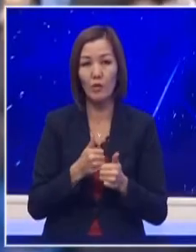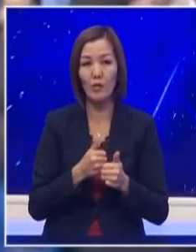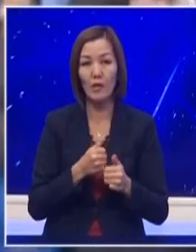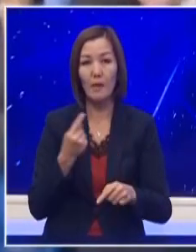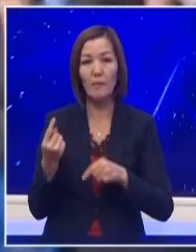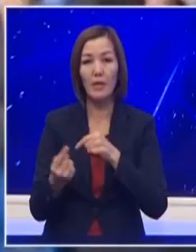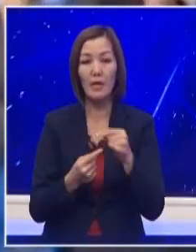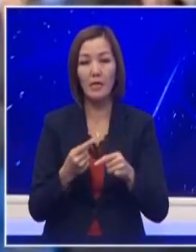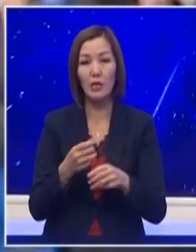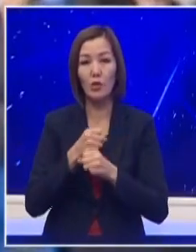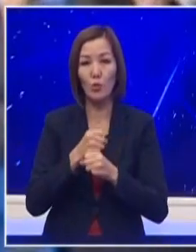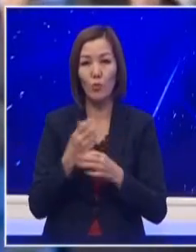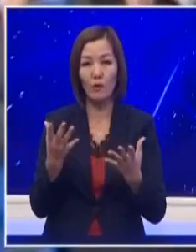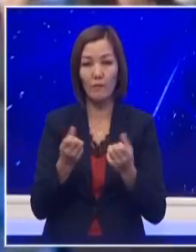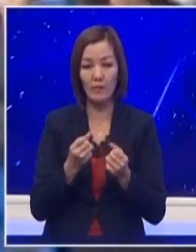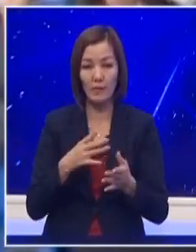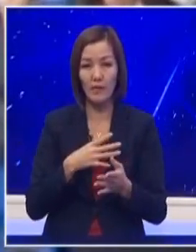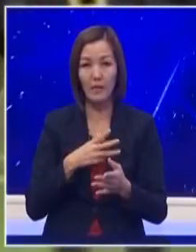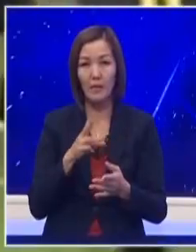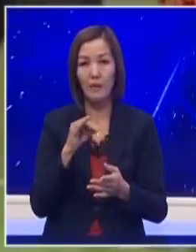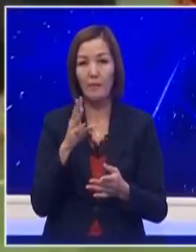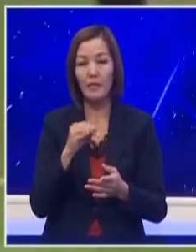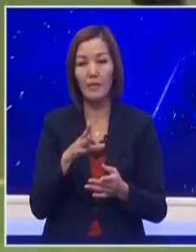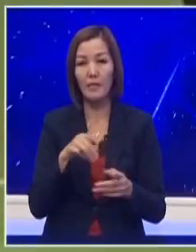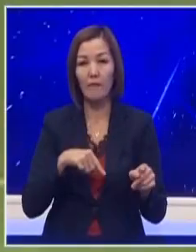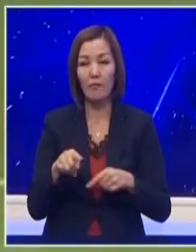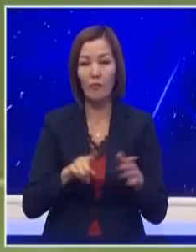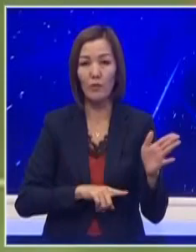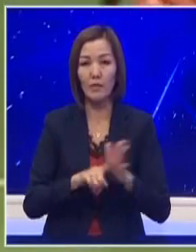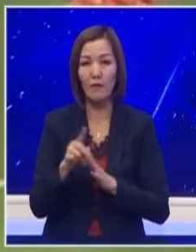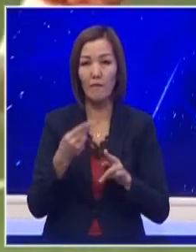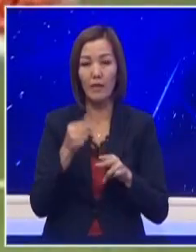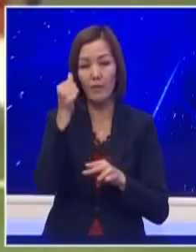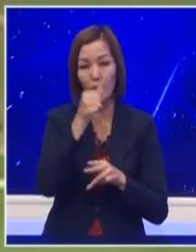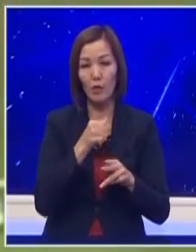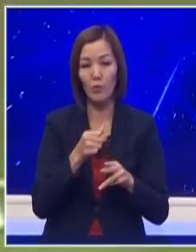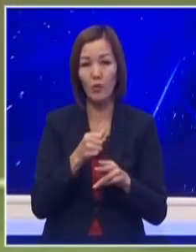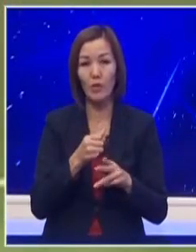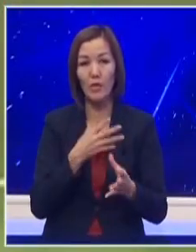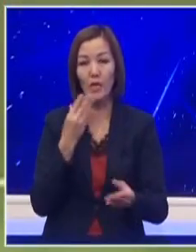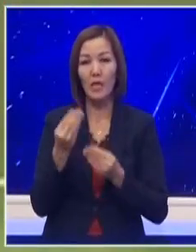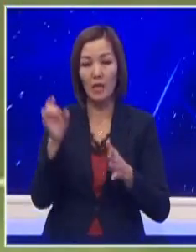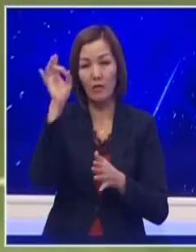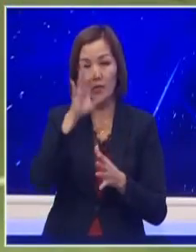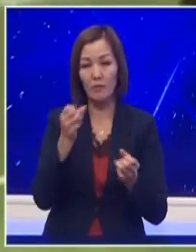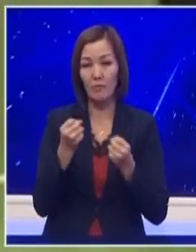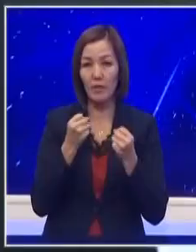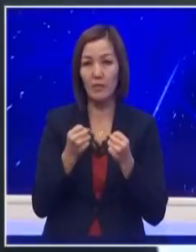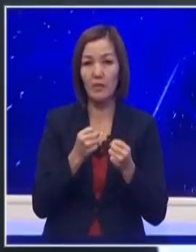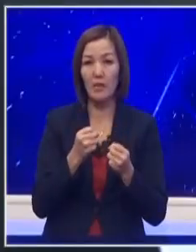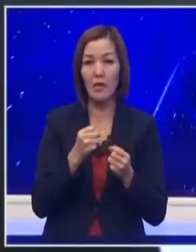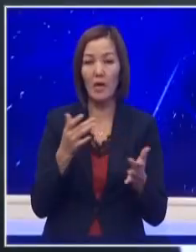переходящий кубок стоит отметить медийная футбольная лига стартовала только в этом году не играют известные спортсмены